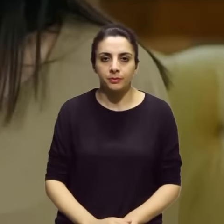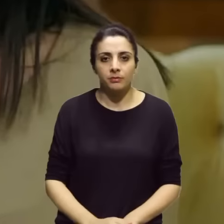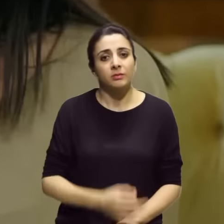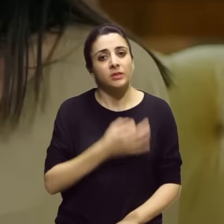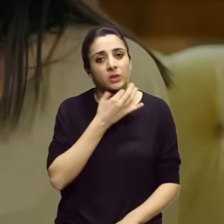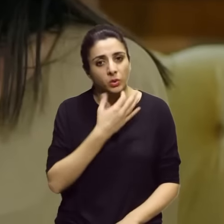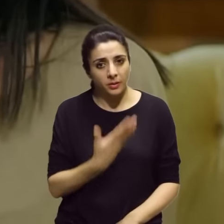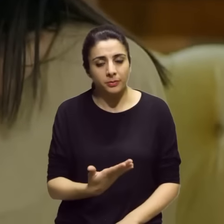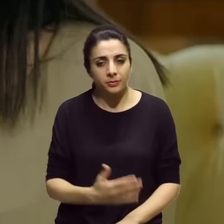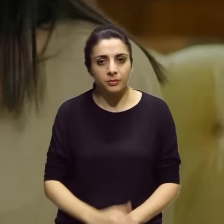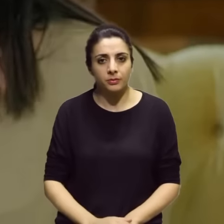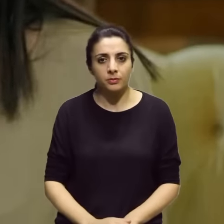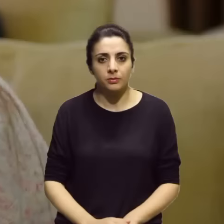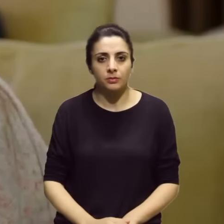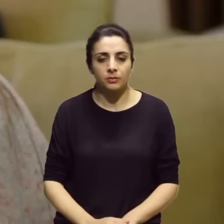Sağ ol.